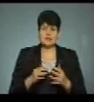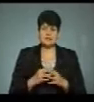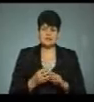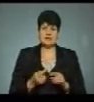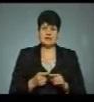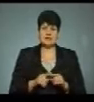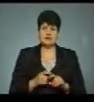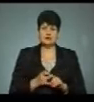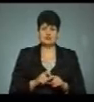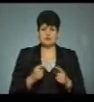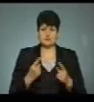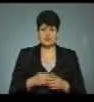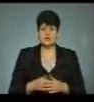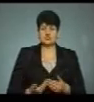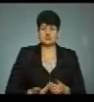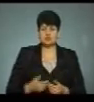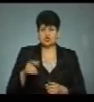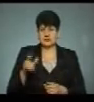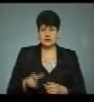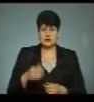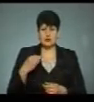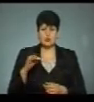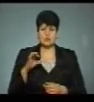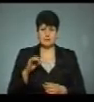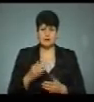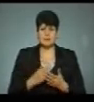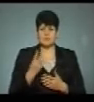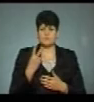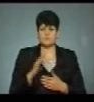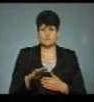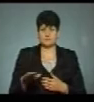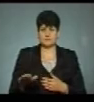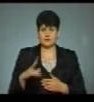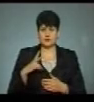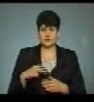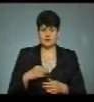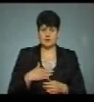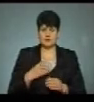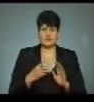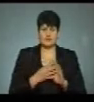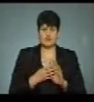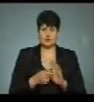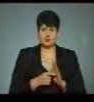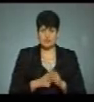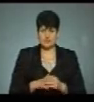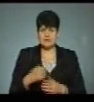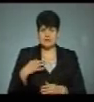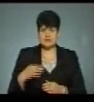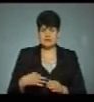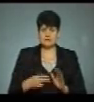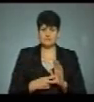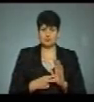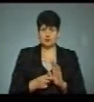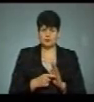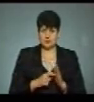великий. Жителька Йосипівки Марія Семирко – мати двох учнів школи. Дочка моя в 9 класі і син в 7 класі.